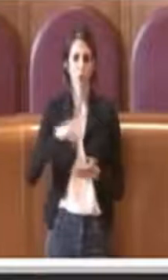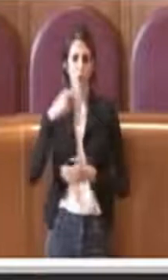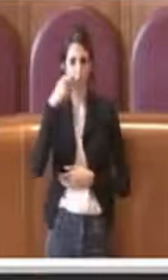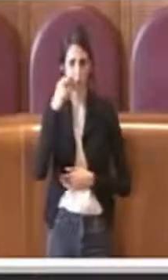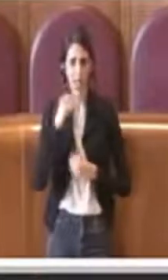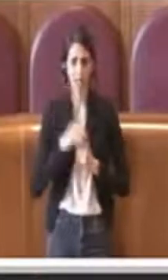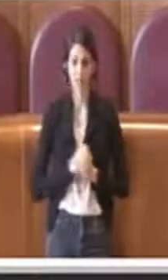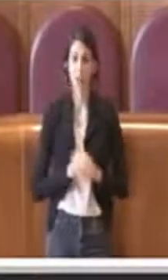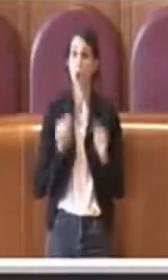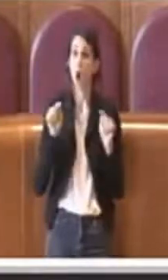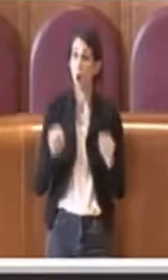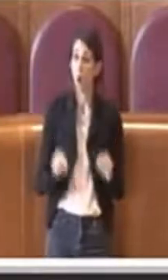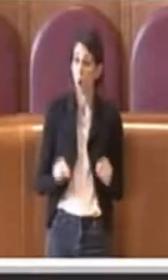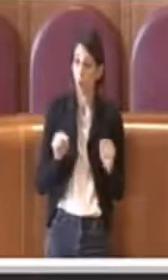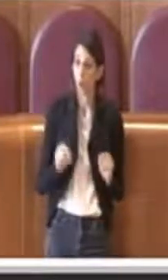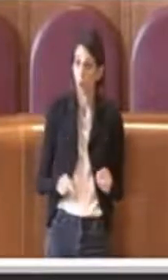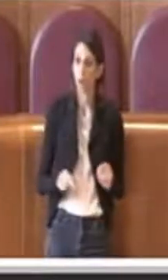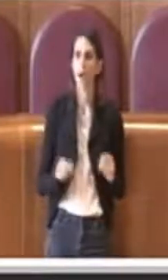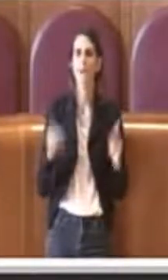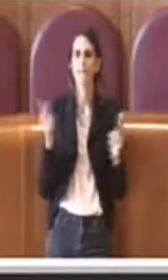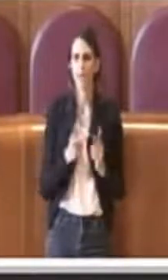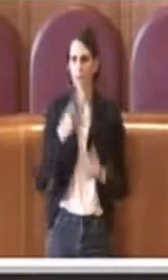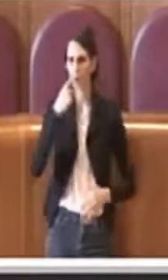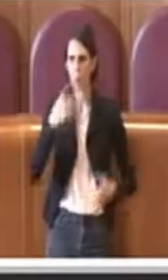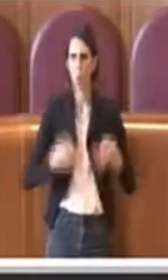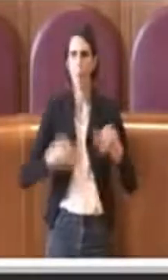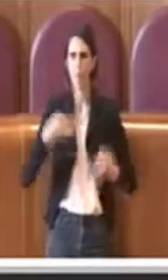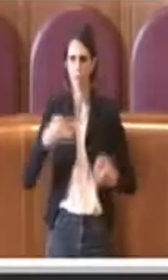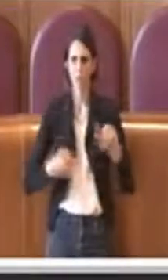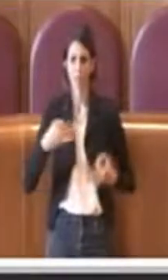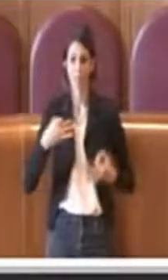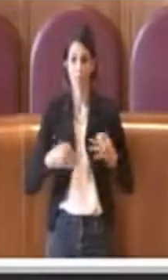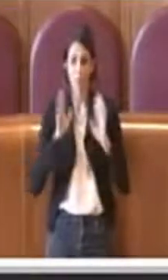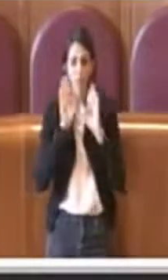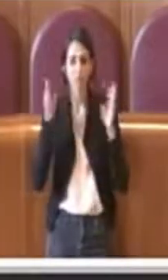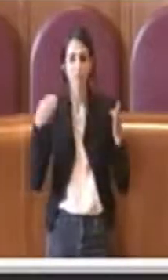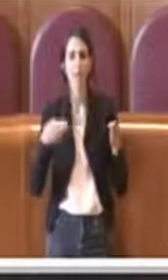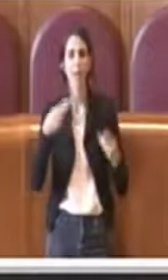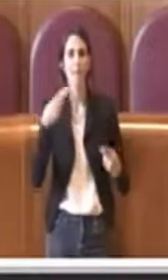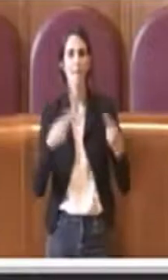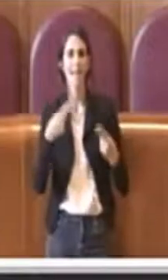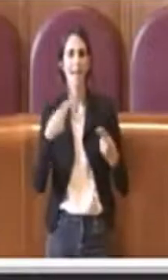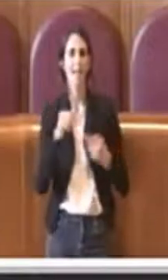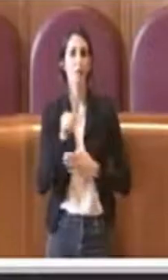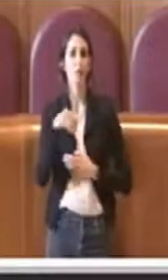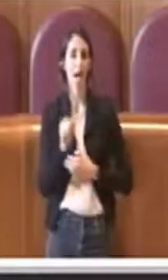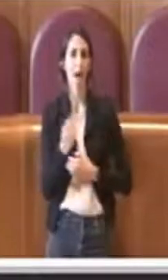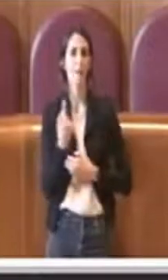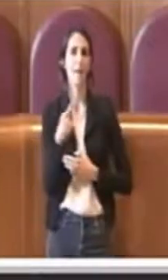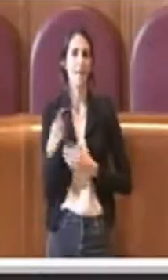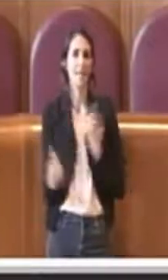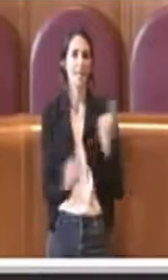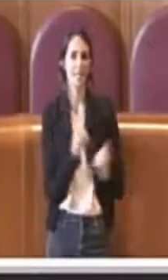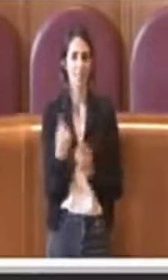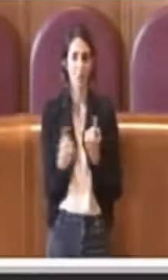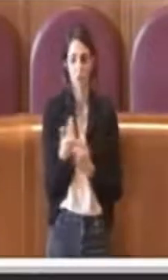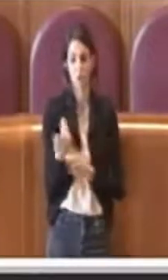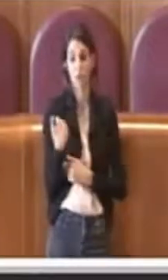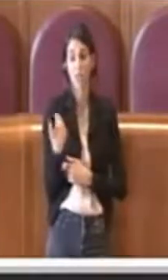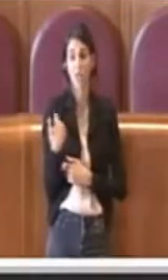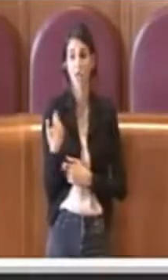tutto l'interesse che c'è della magistratura sui bilanci di ama per le vicende che ci sono state ultimamente si è arrivati a